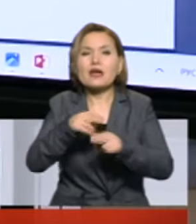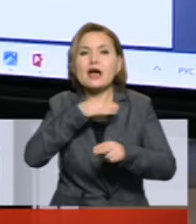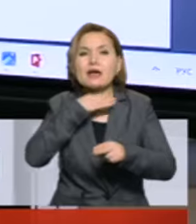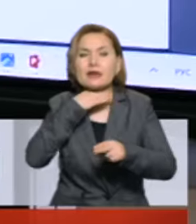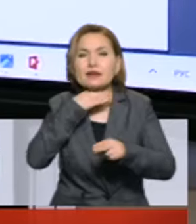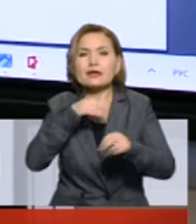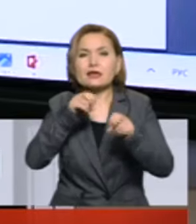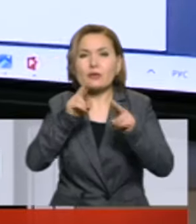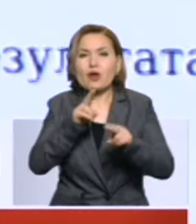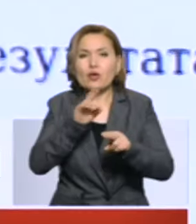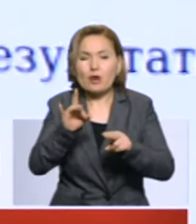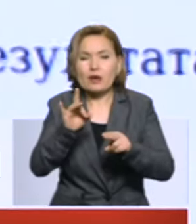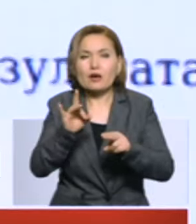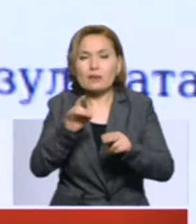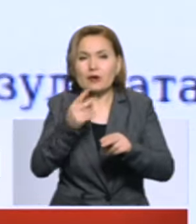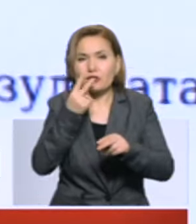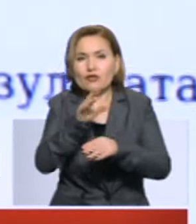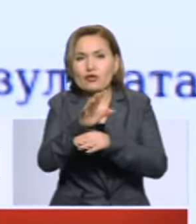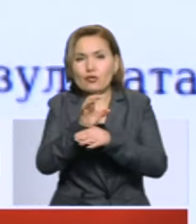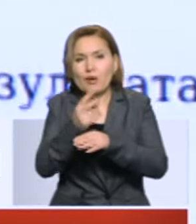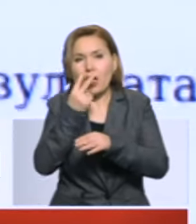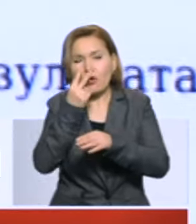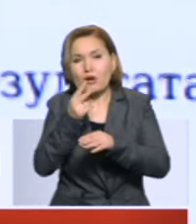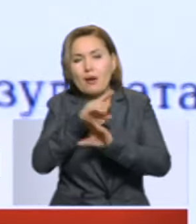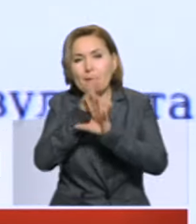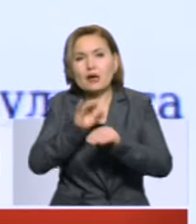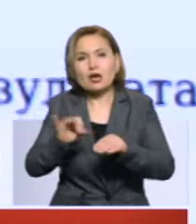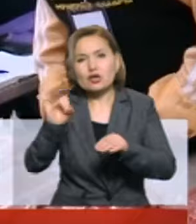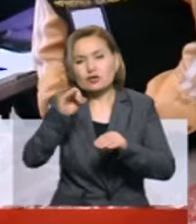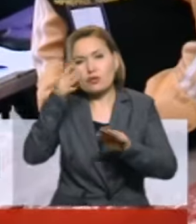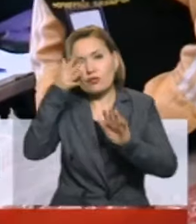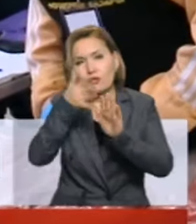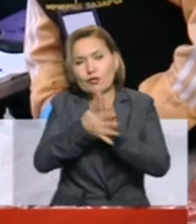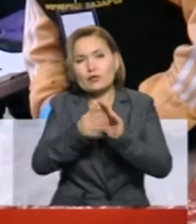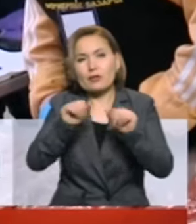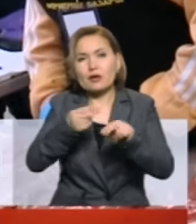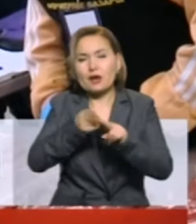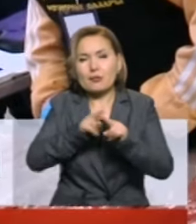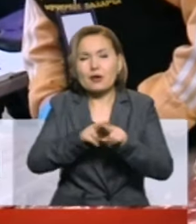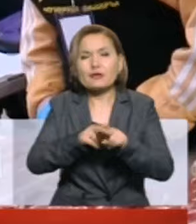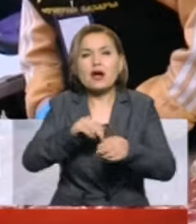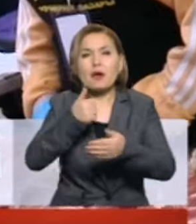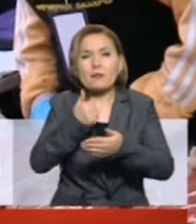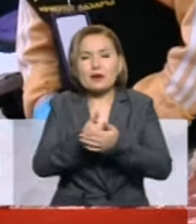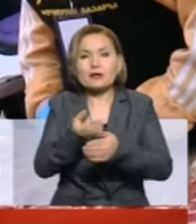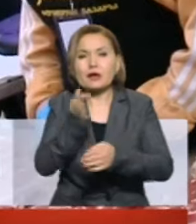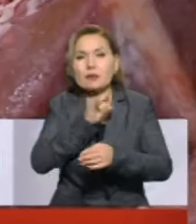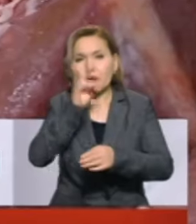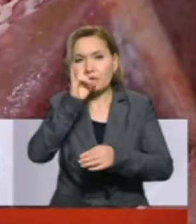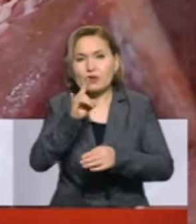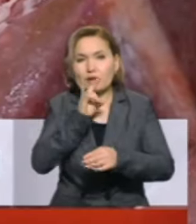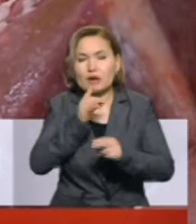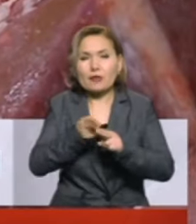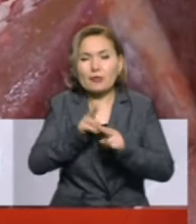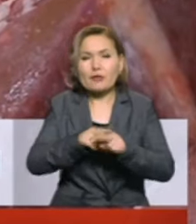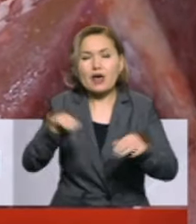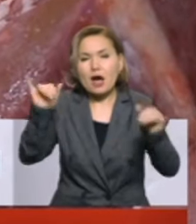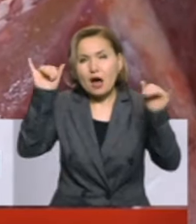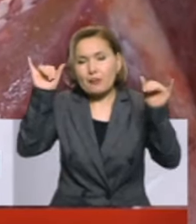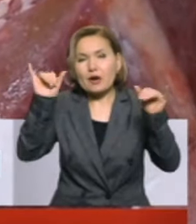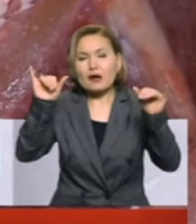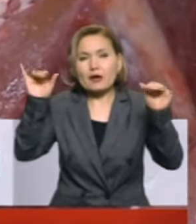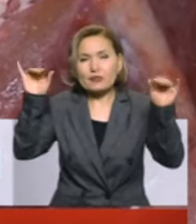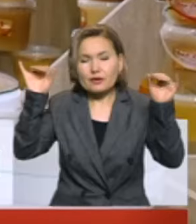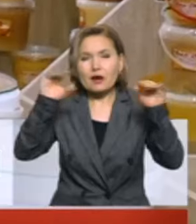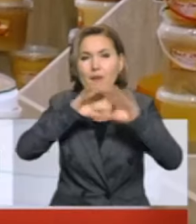басылған QR-кодты сканерлеу жеткілікті. Барлық ақпарат шыға келеді. Бұл жаңашылдықтың ең басты тиімділігі еліміздегі төрт түліктің нақты